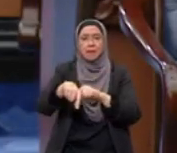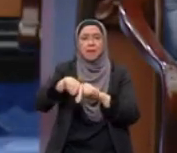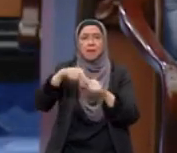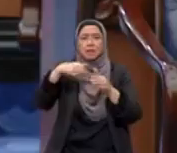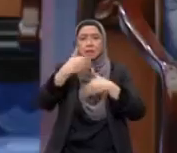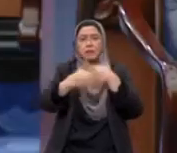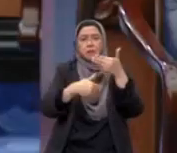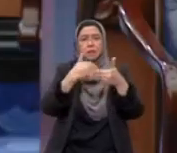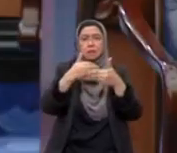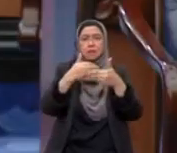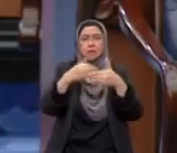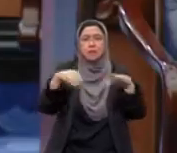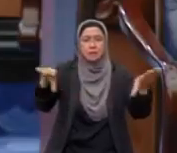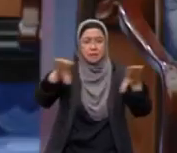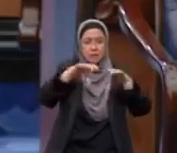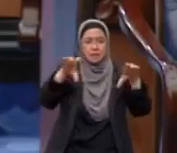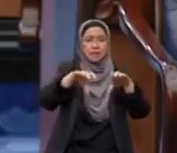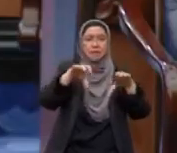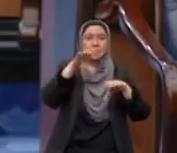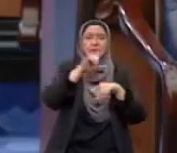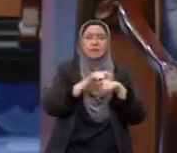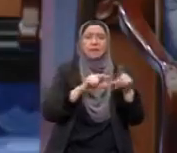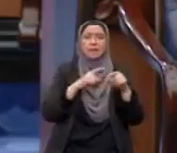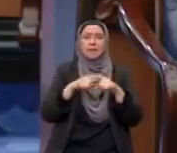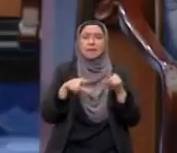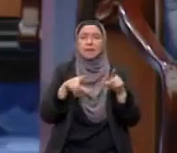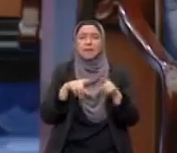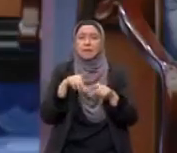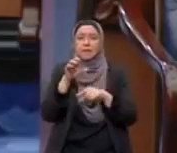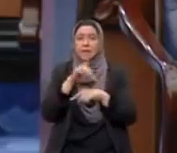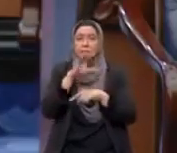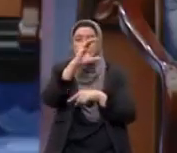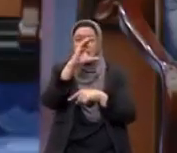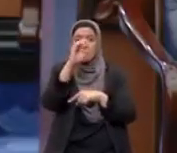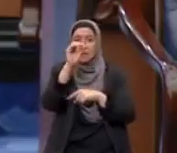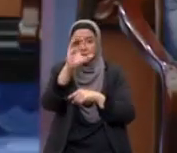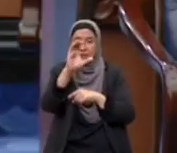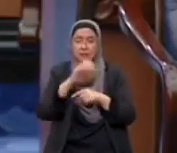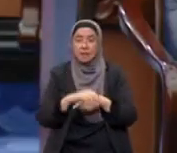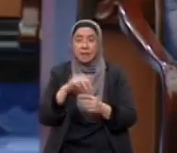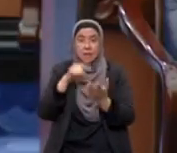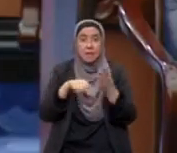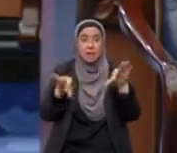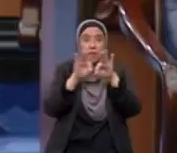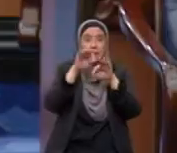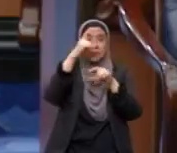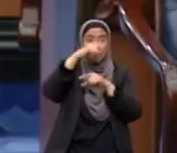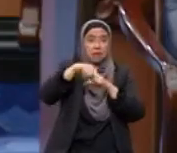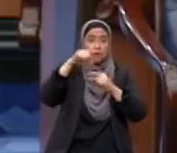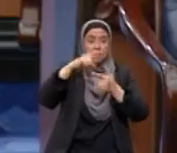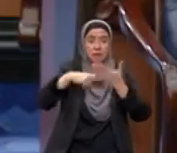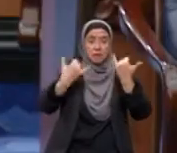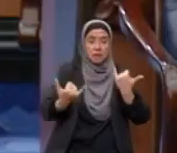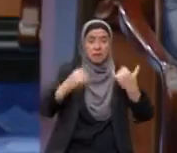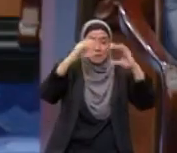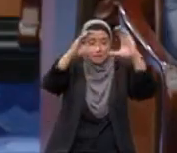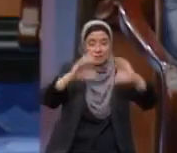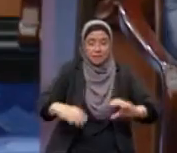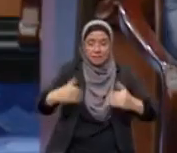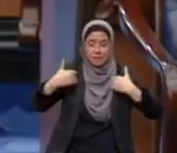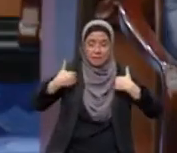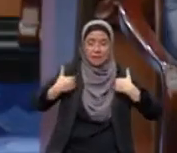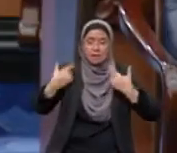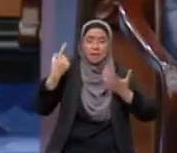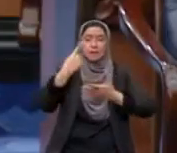platform yang ada pada hari ini atau mekanisme yang ada pada hari ini kita akan guna pakai terutama apabila kita menjadi